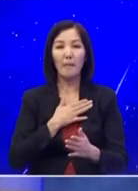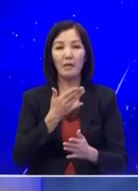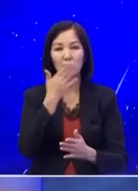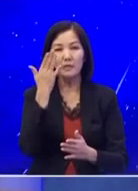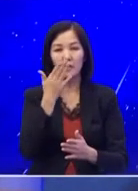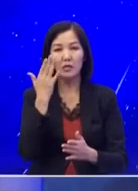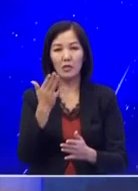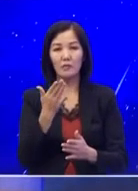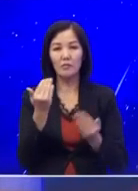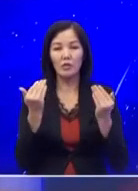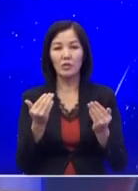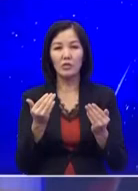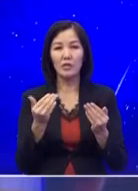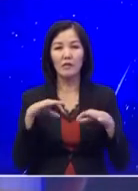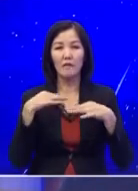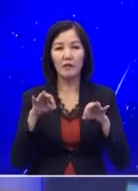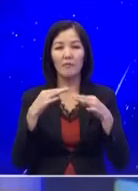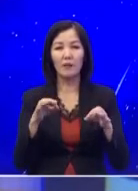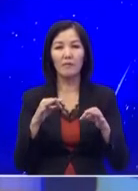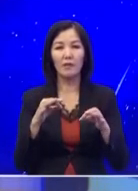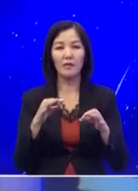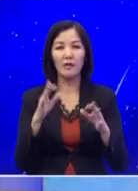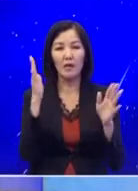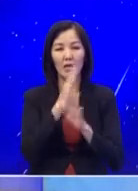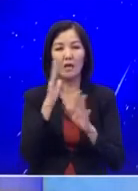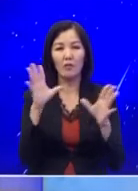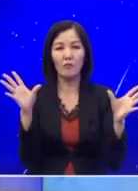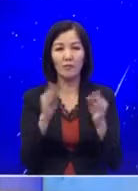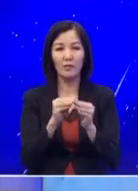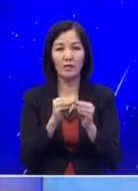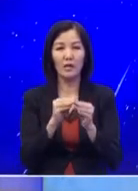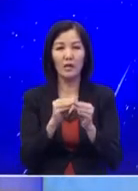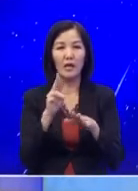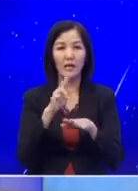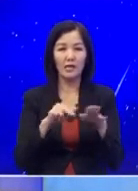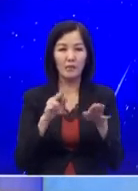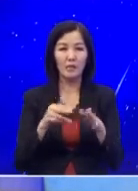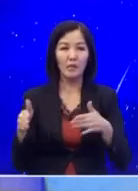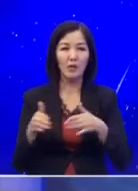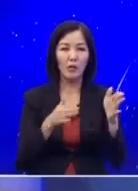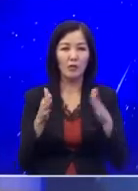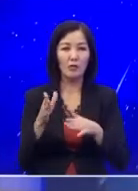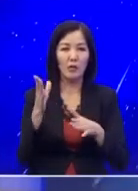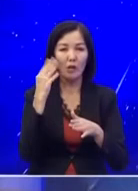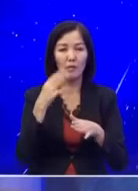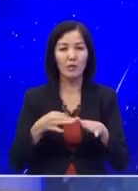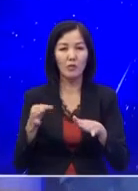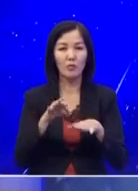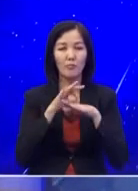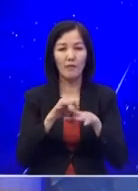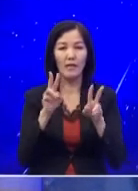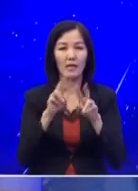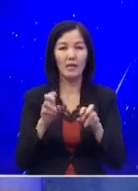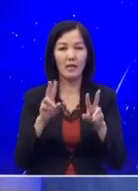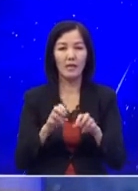вредны выбросы автомобилей для атмосферы, экологи совместно с инспекторами дорожной полиции Алматинской области провели рейд. Буквально